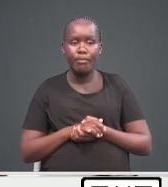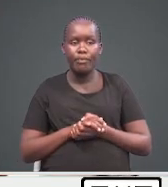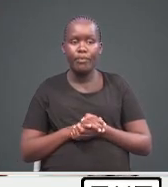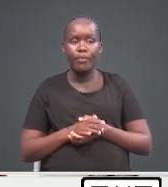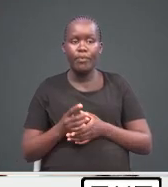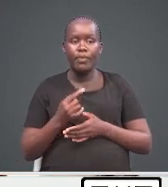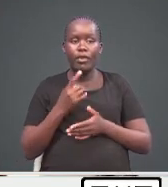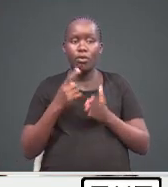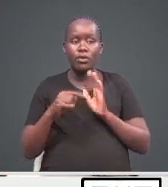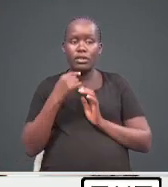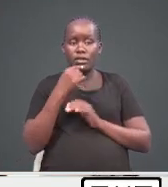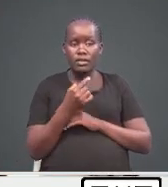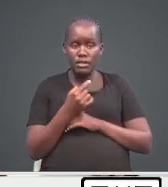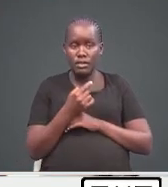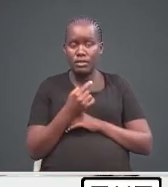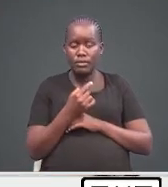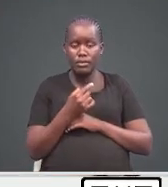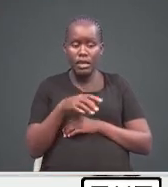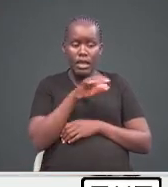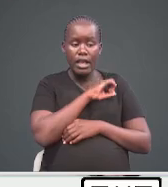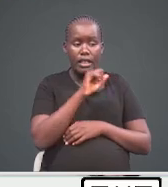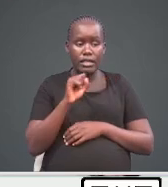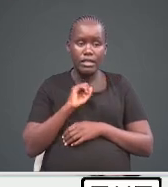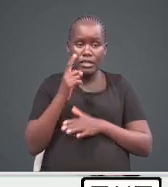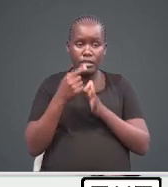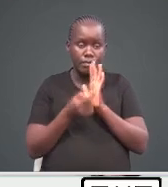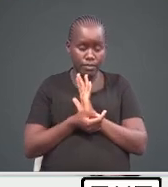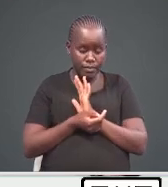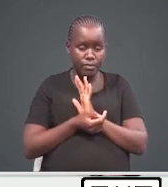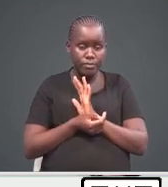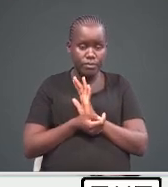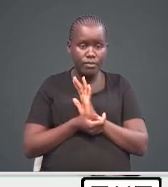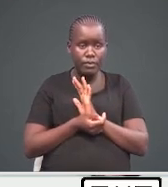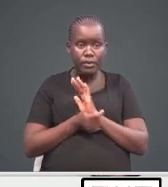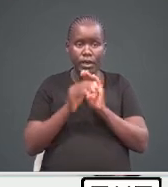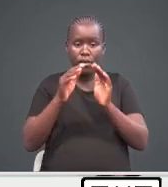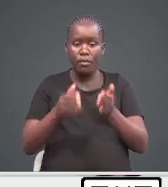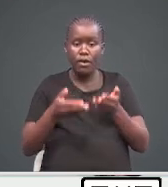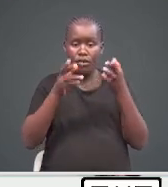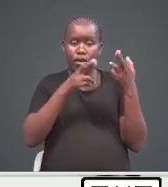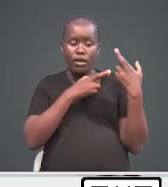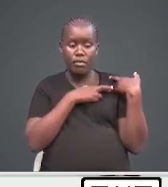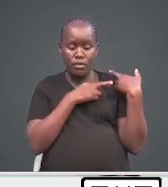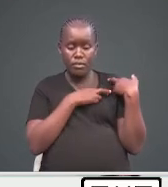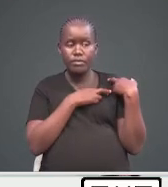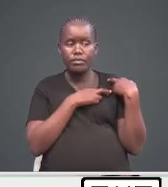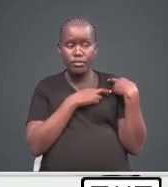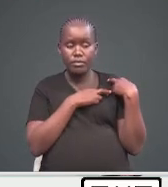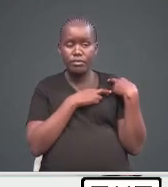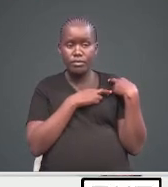Kile ningesema pia kwa bunge la seneti ni kwamba wamepewa jukumu kama upper house